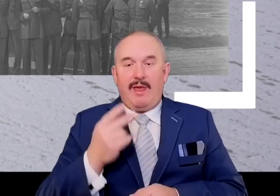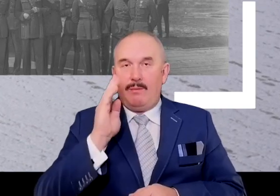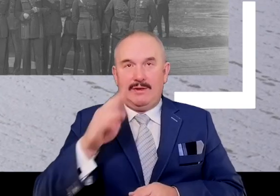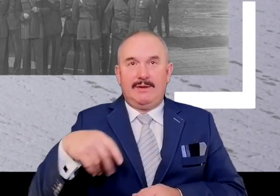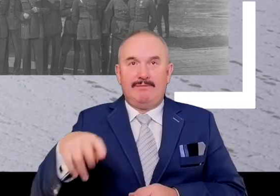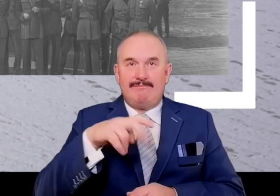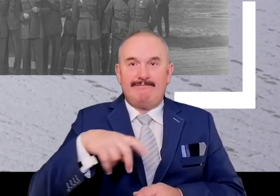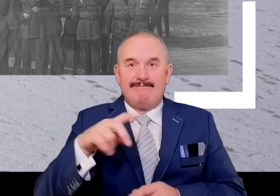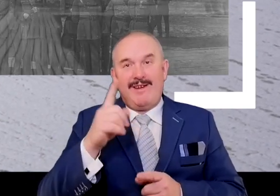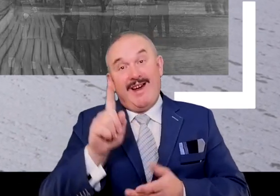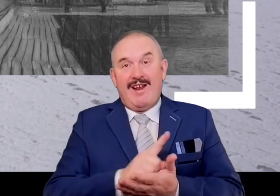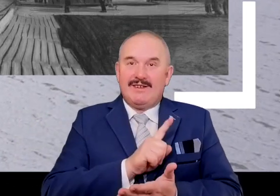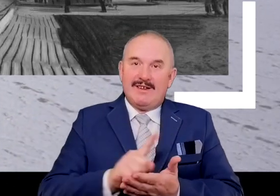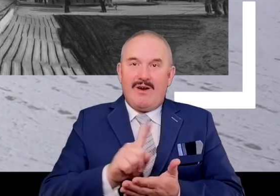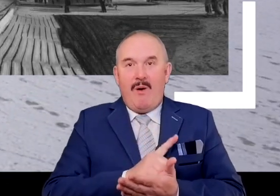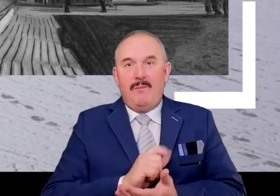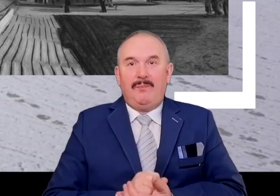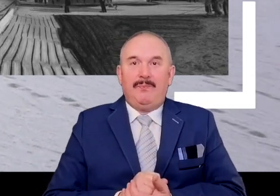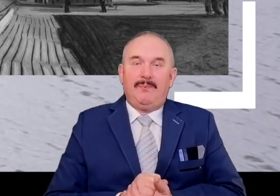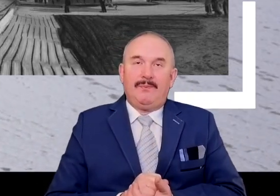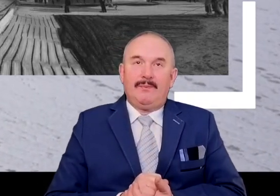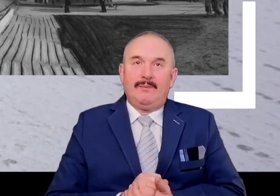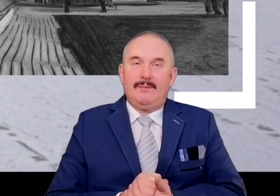się takiego ryzyka.